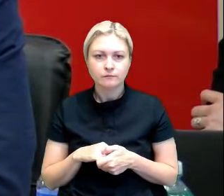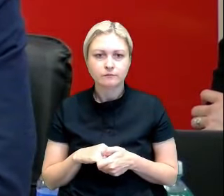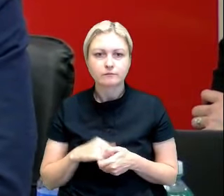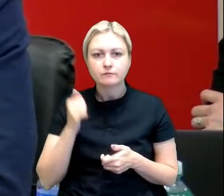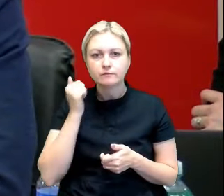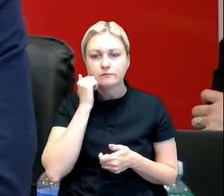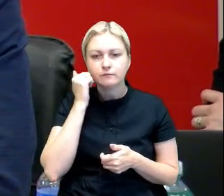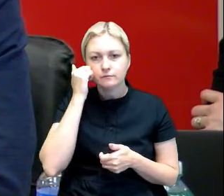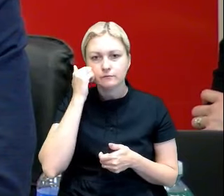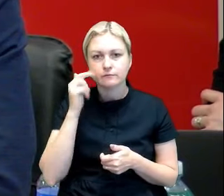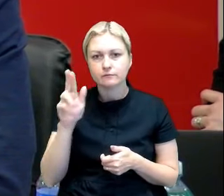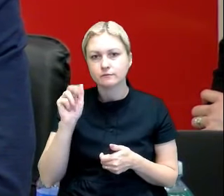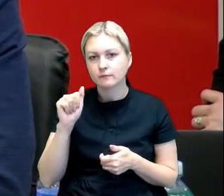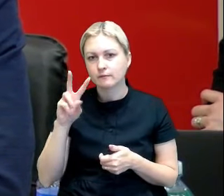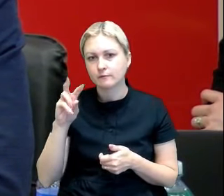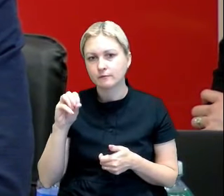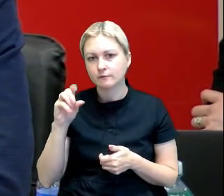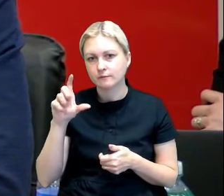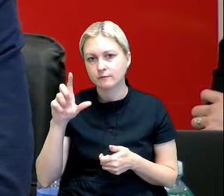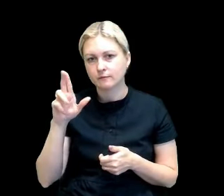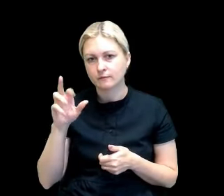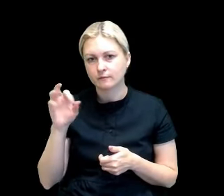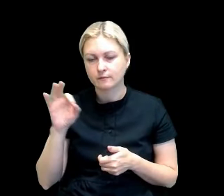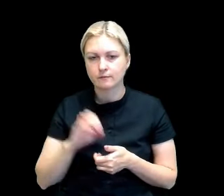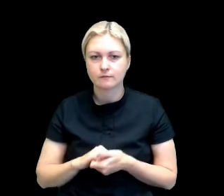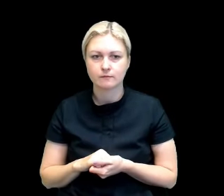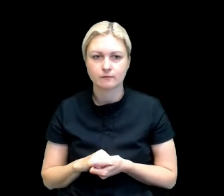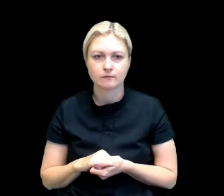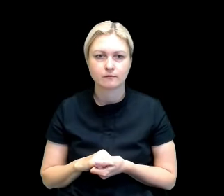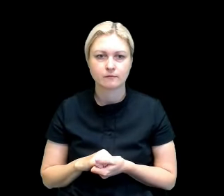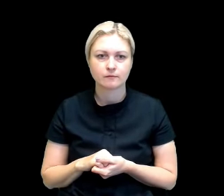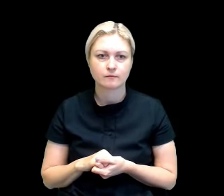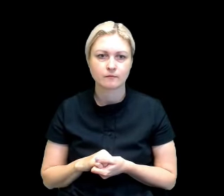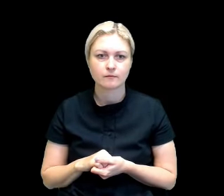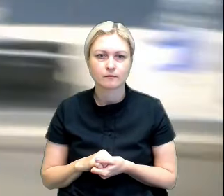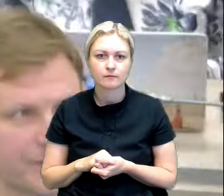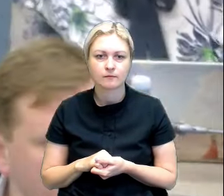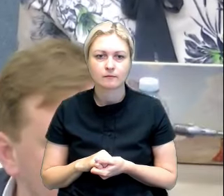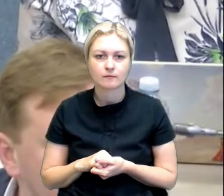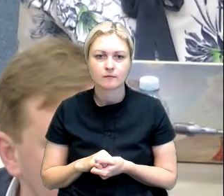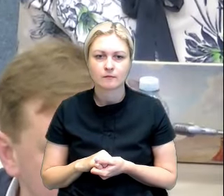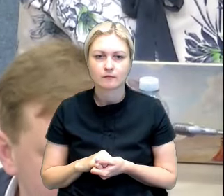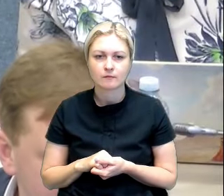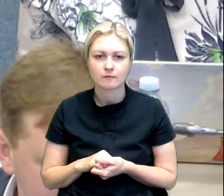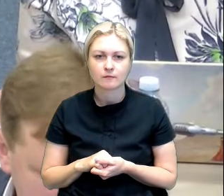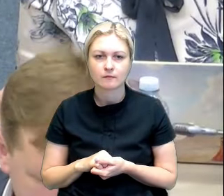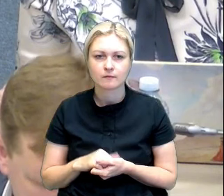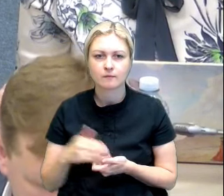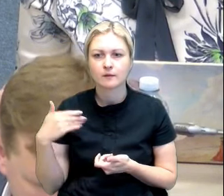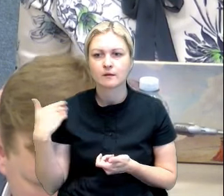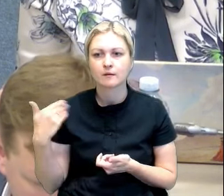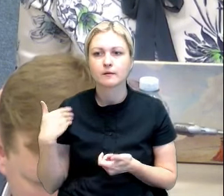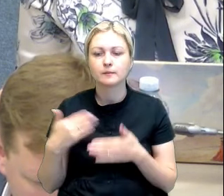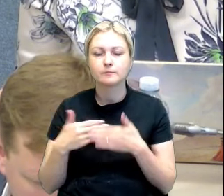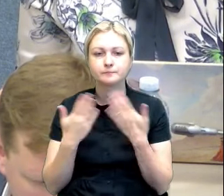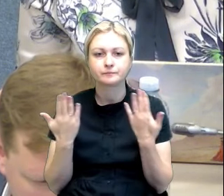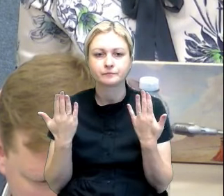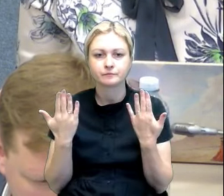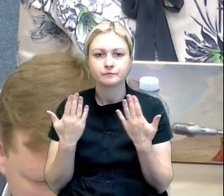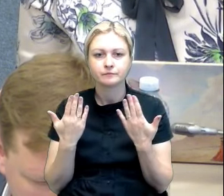prašau jūsų pasisakymus ar girdis laba diena